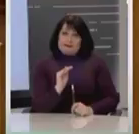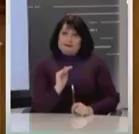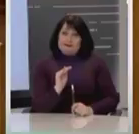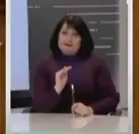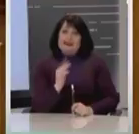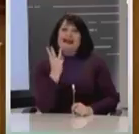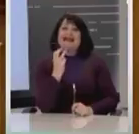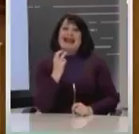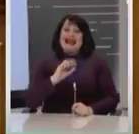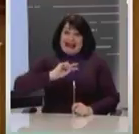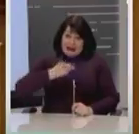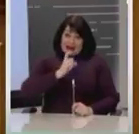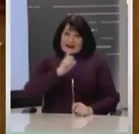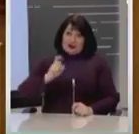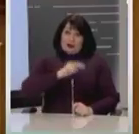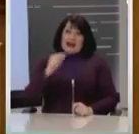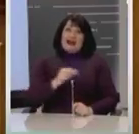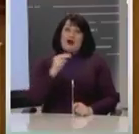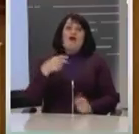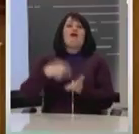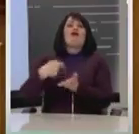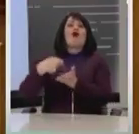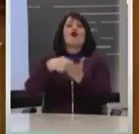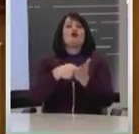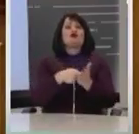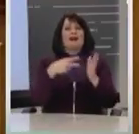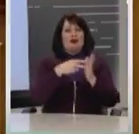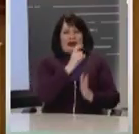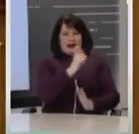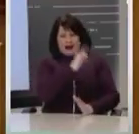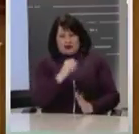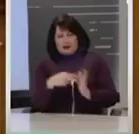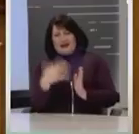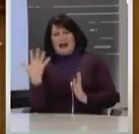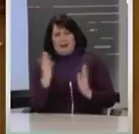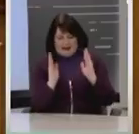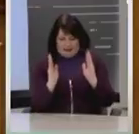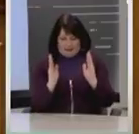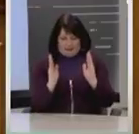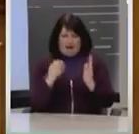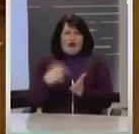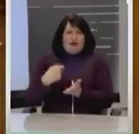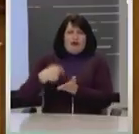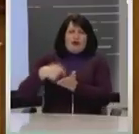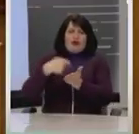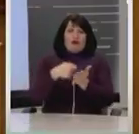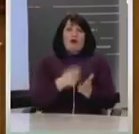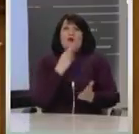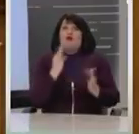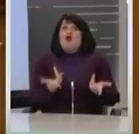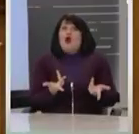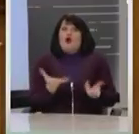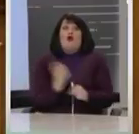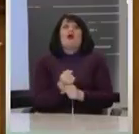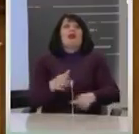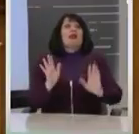Φέρατε 30 δισεκατομμύρια φόρους το 10 με το 15. Γιατί όμως δεν καταφέρατε να